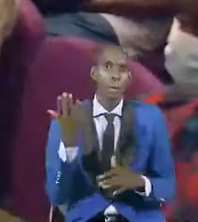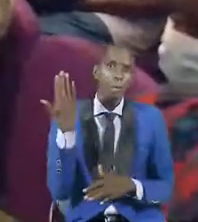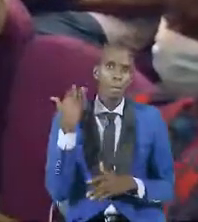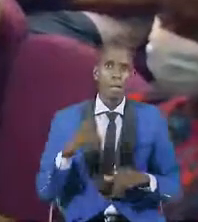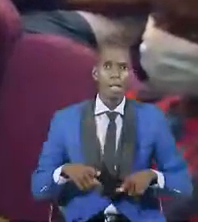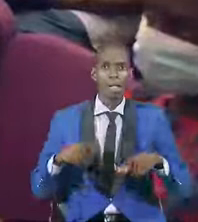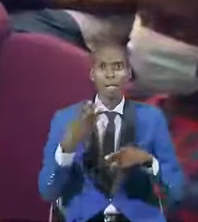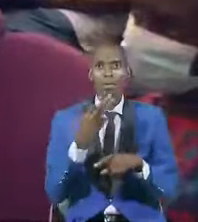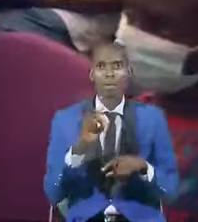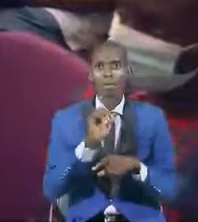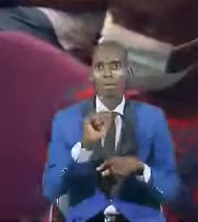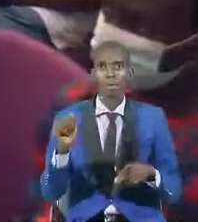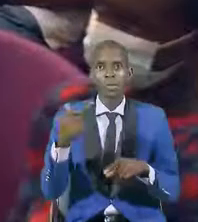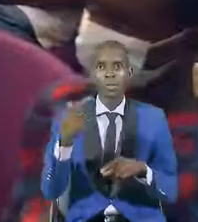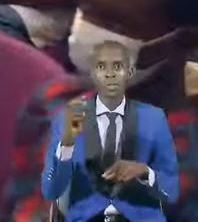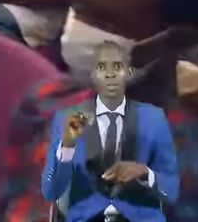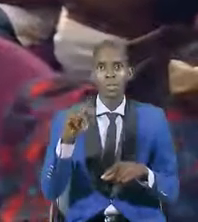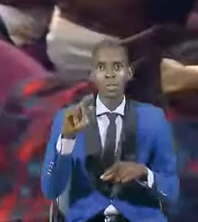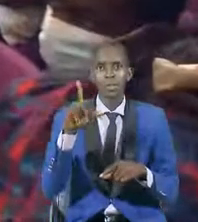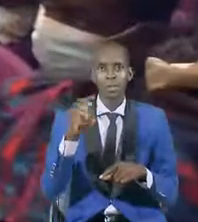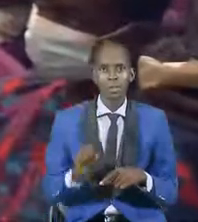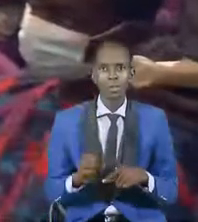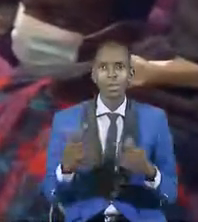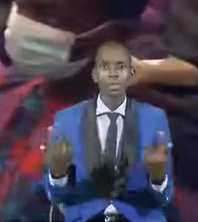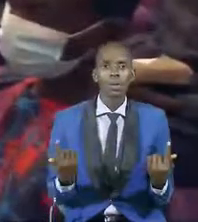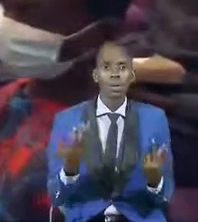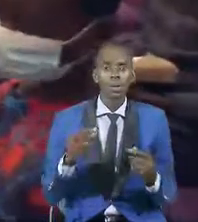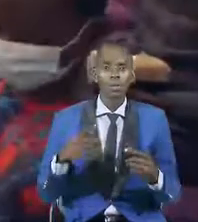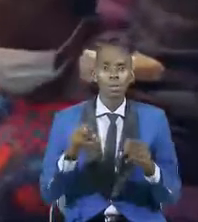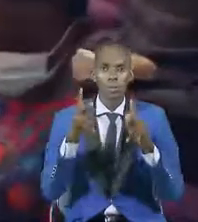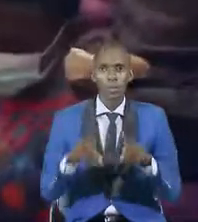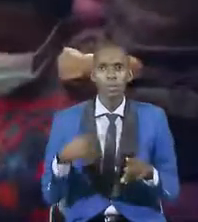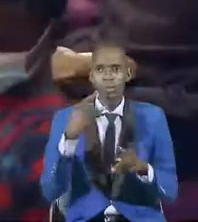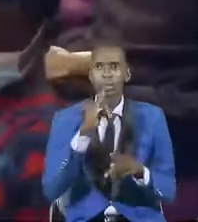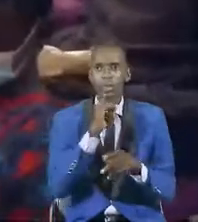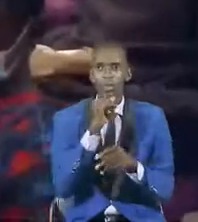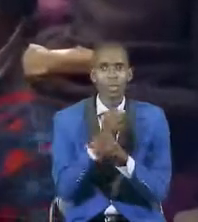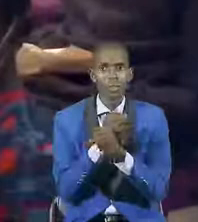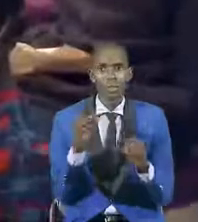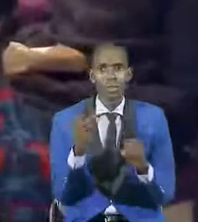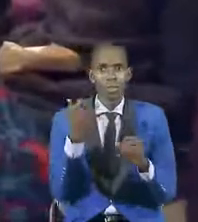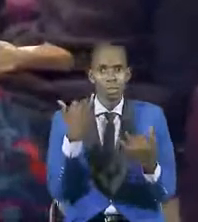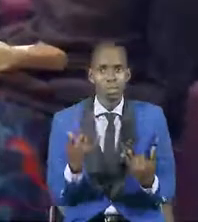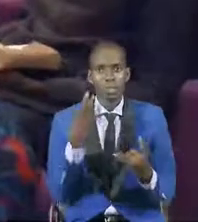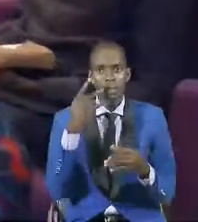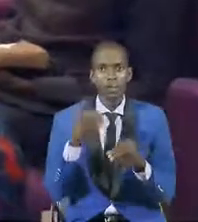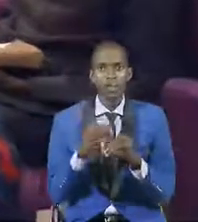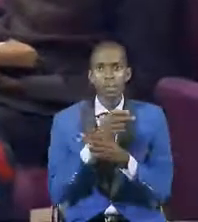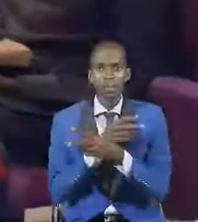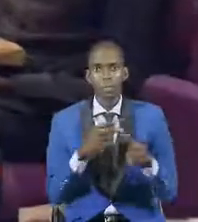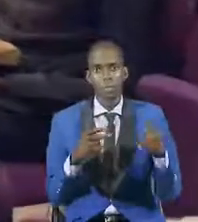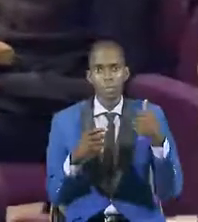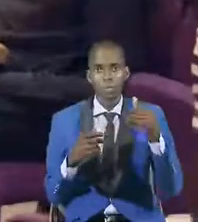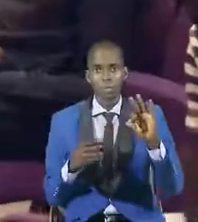passée des inconvertis, des païens, la vie passée des impies. Et il nous dit au verset